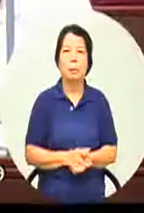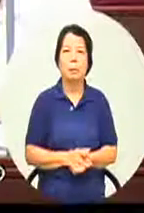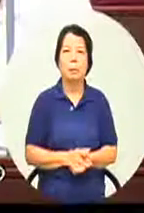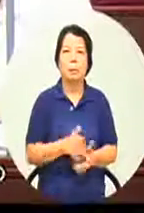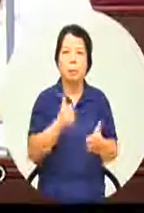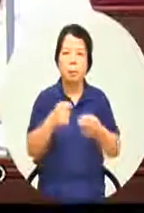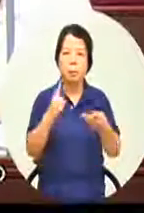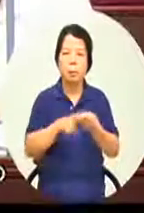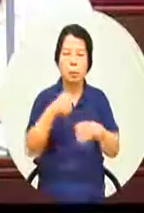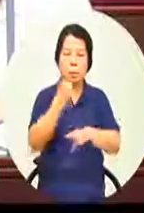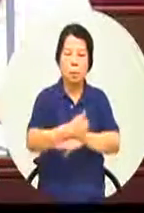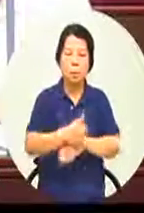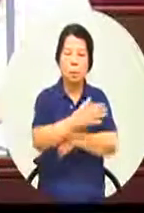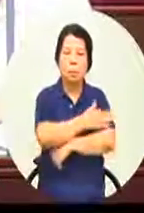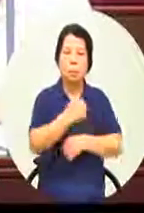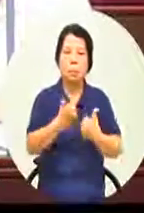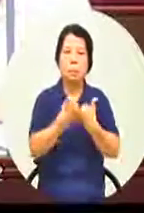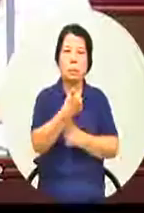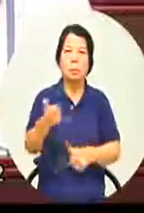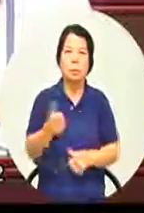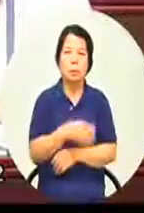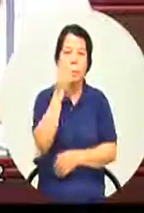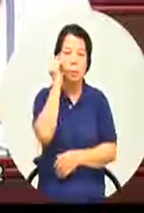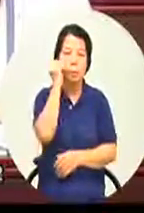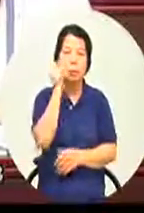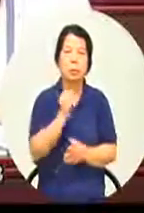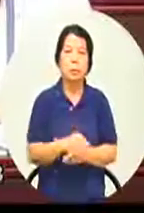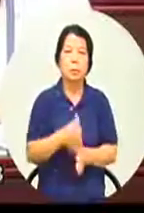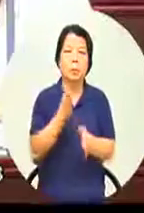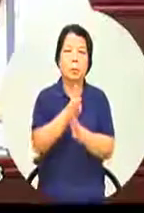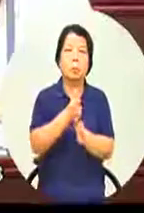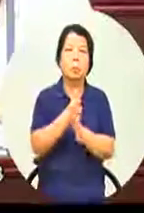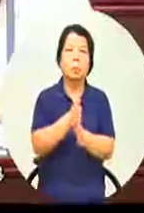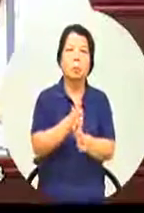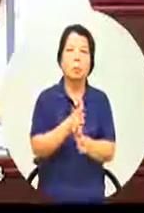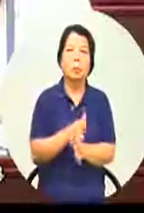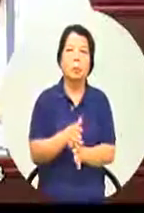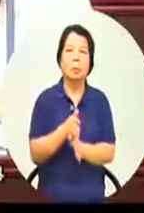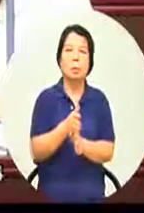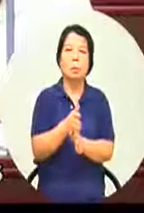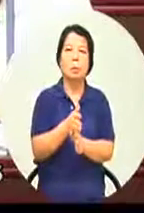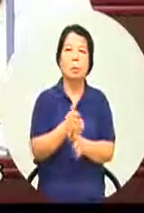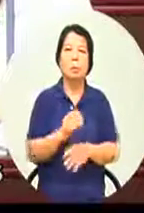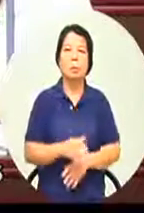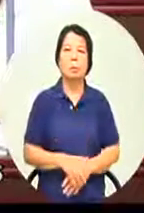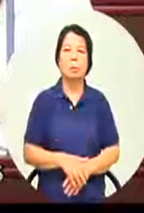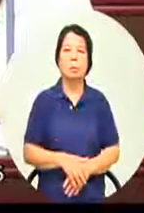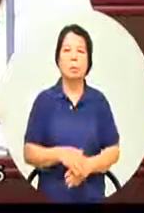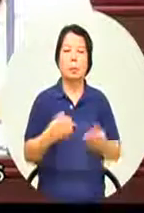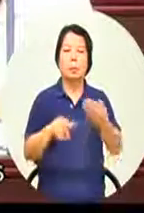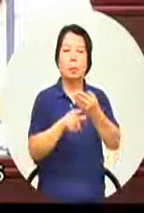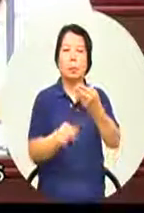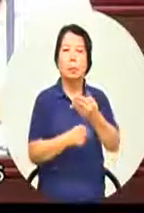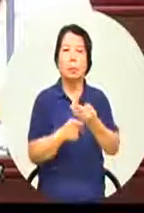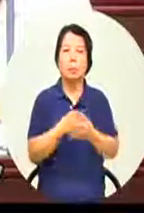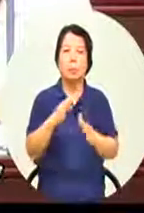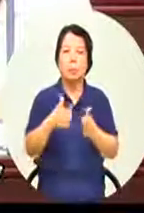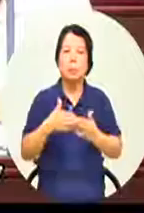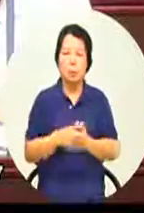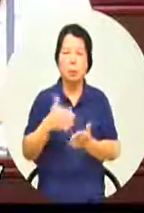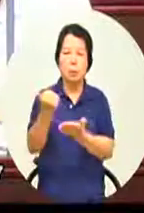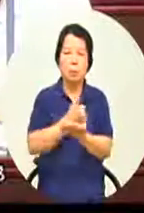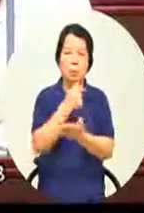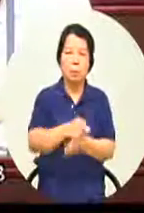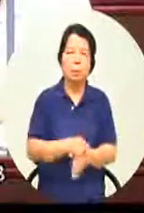谢陈议员哈。我们那个观光开顶式的观光双层巴士哈，从9月它就开始试营运，预